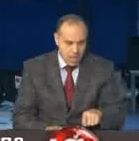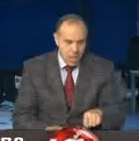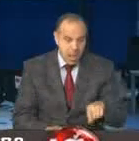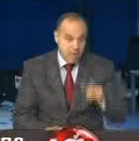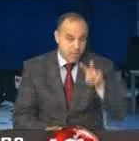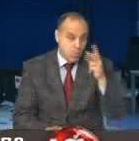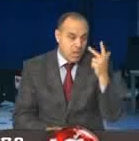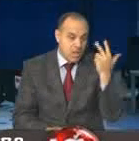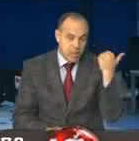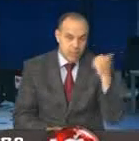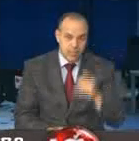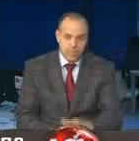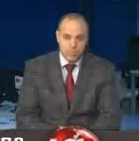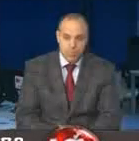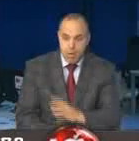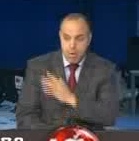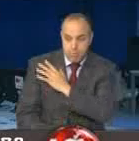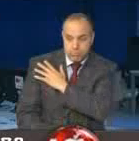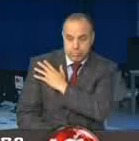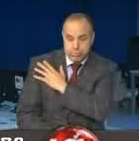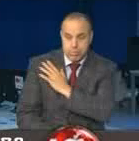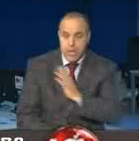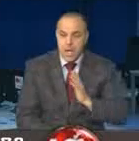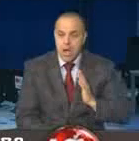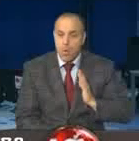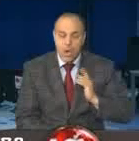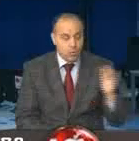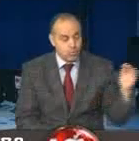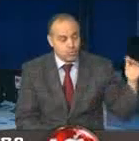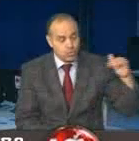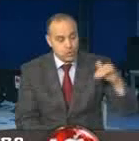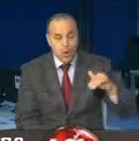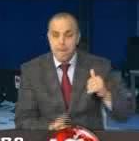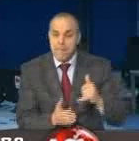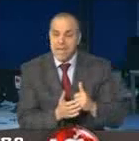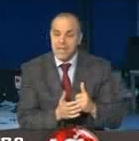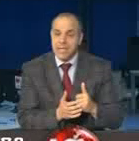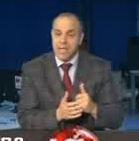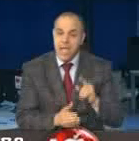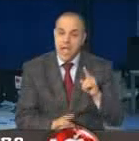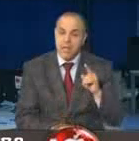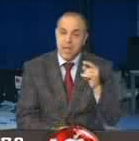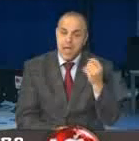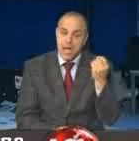2000. قائد عمليات قادمون يا نينوى أفاد أن